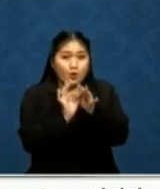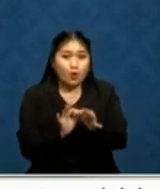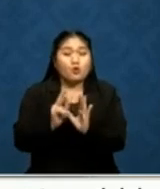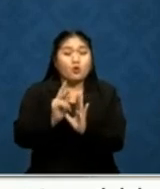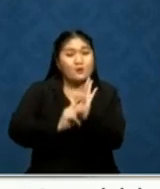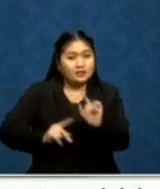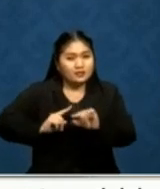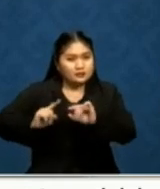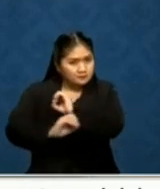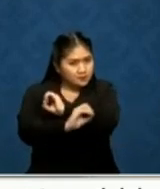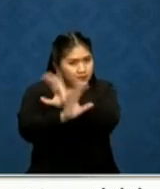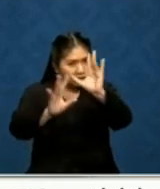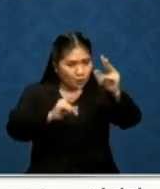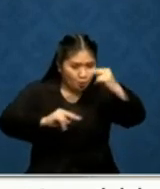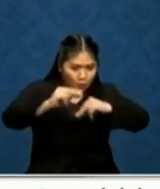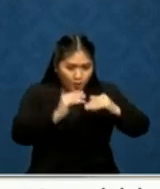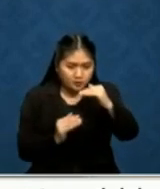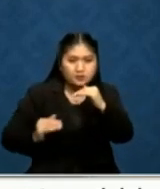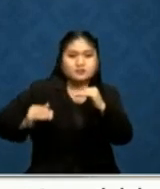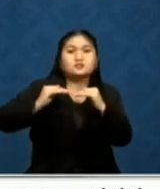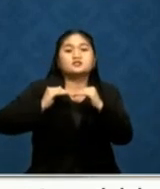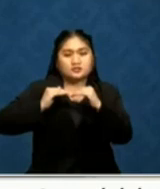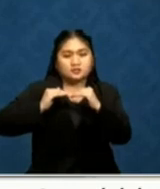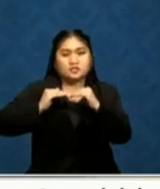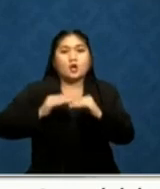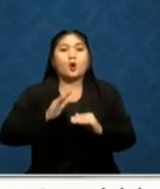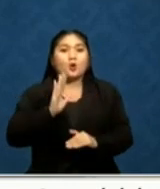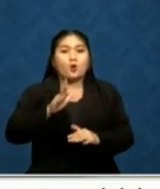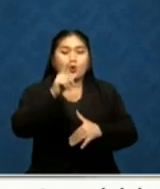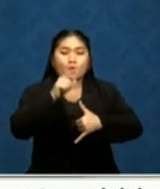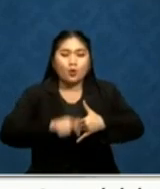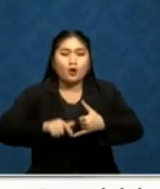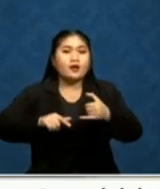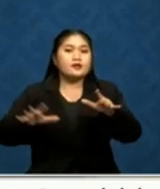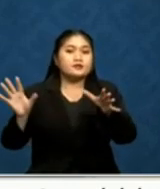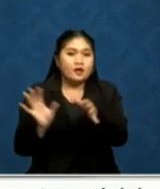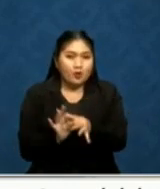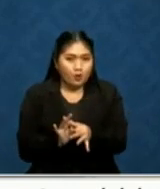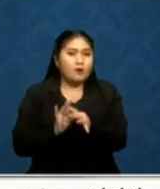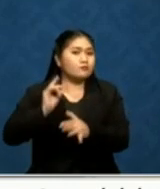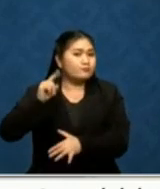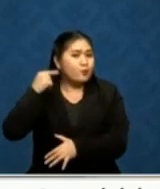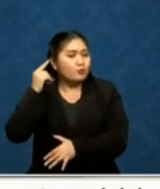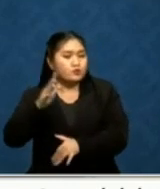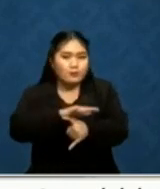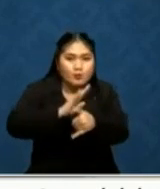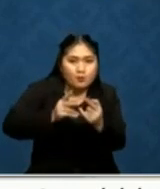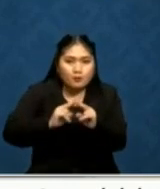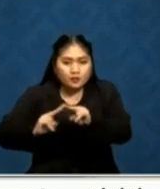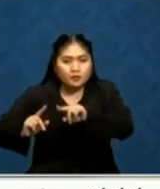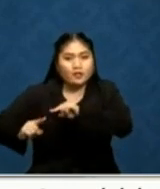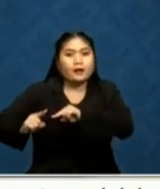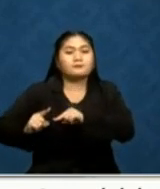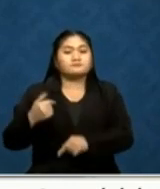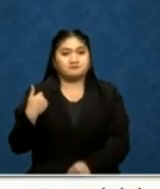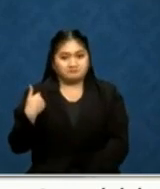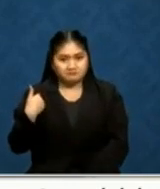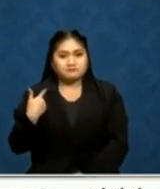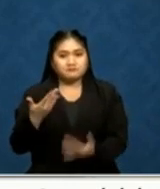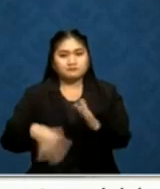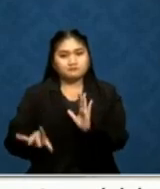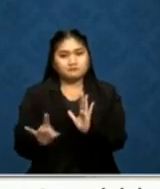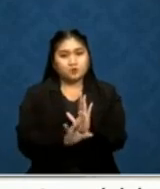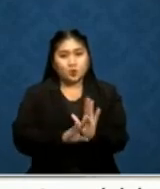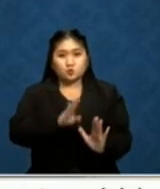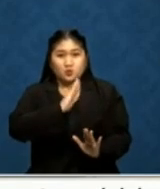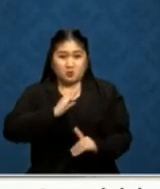นและสามารถคุ้มครองสิทธิและเสรีภาพของบุคคลเกี่ยวกับเรื่องเพศได้มากขึ้นค่ะสุดท้ายค่ะท่านประธานคะกระท